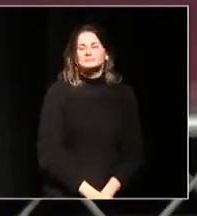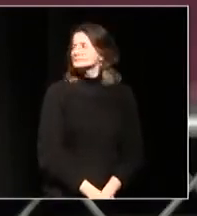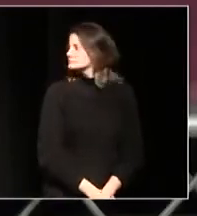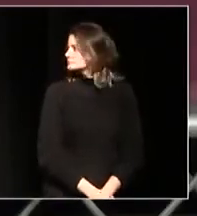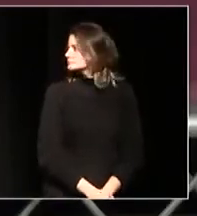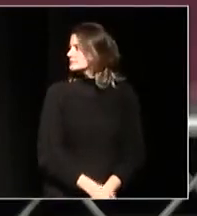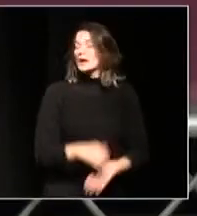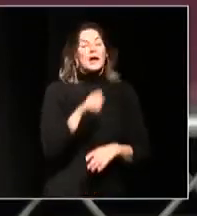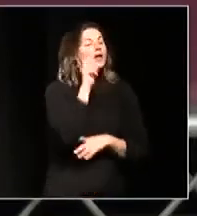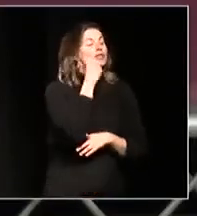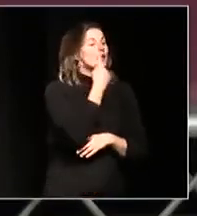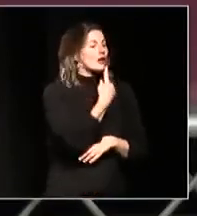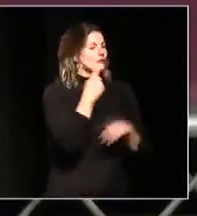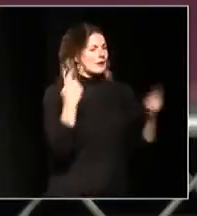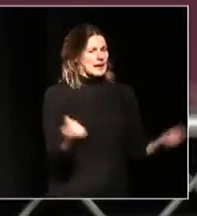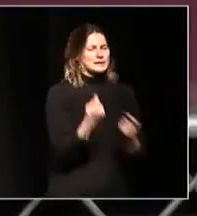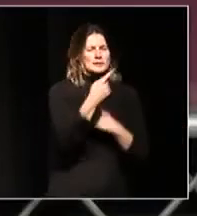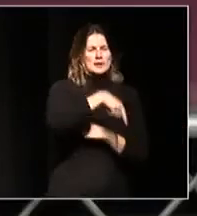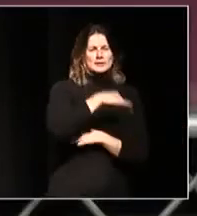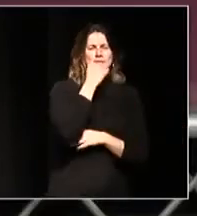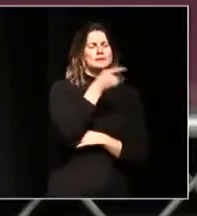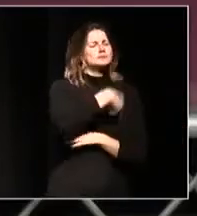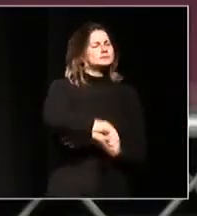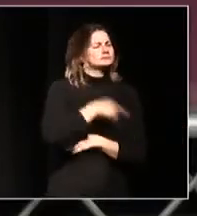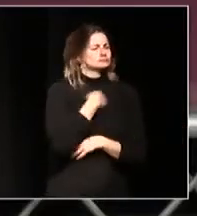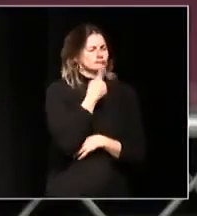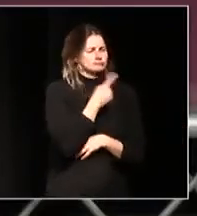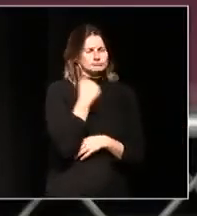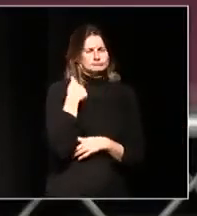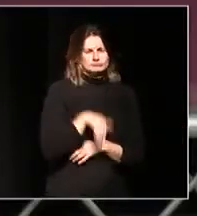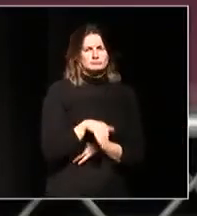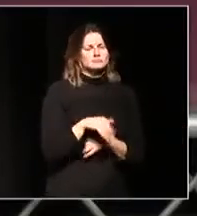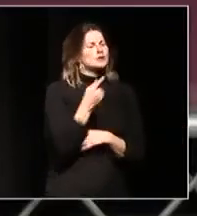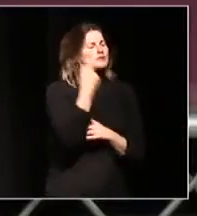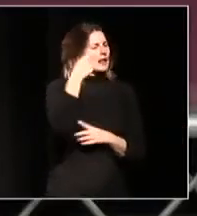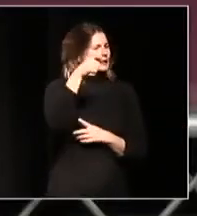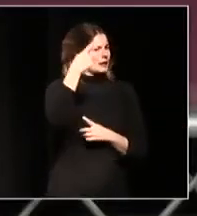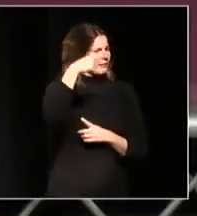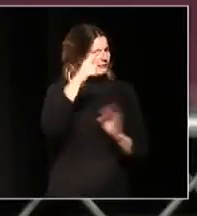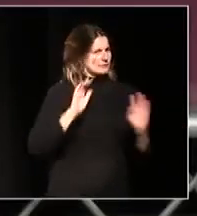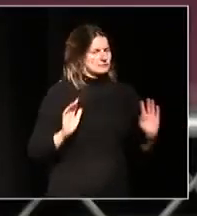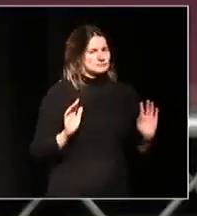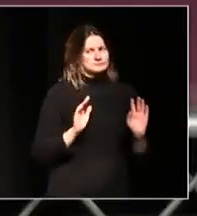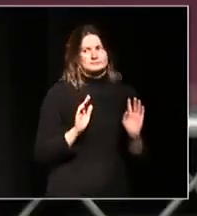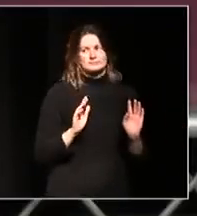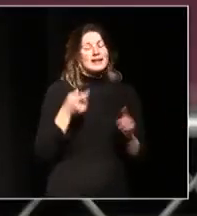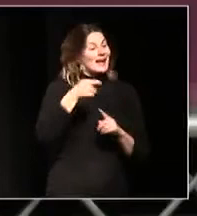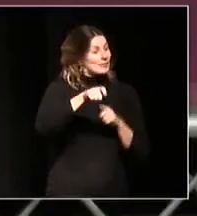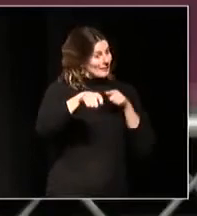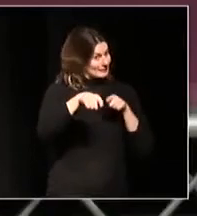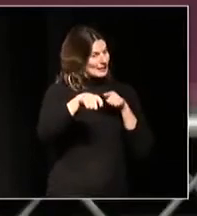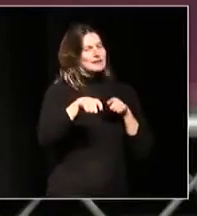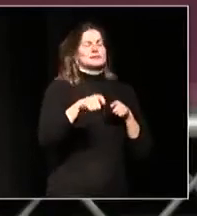El primer dia de campanya ja sabeu que vam dir que nosaltres teníem la clau. I amb aquesta clau